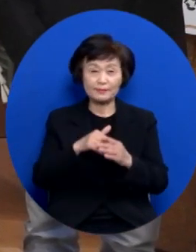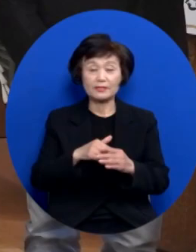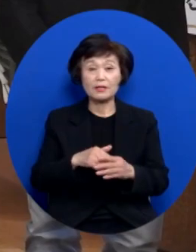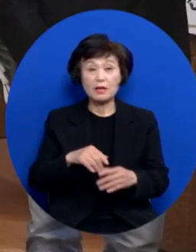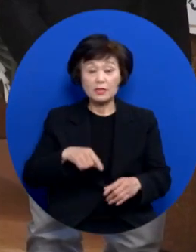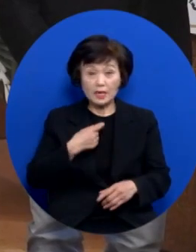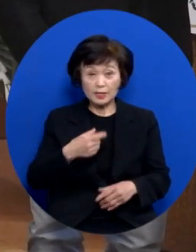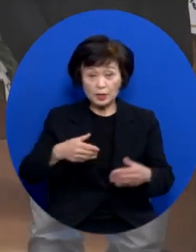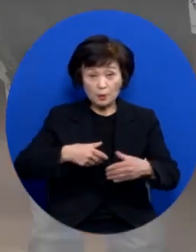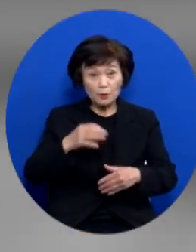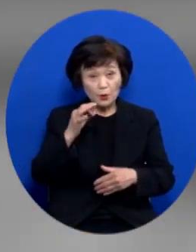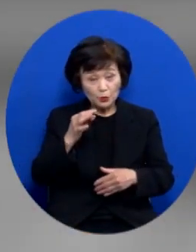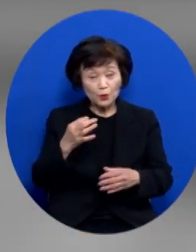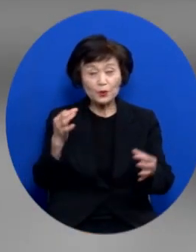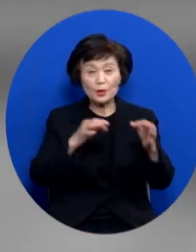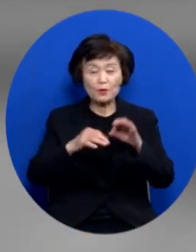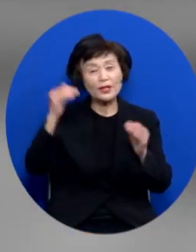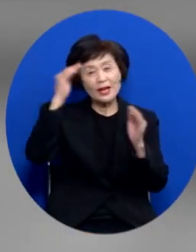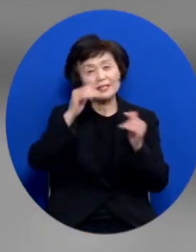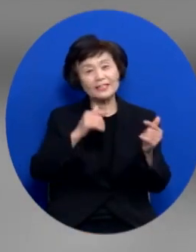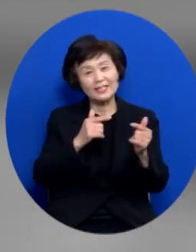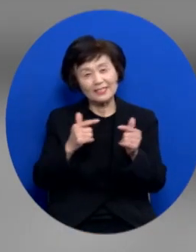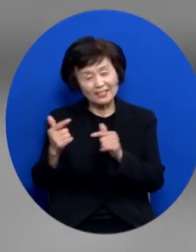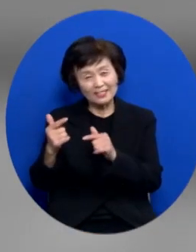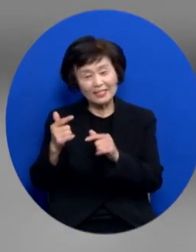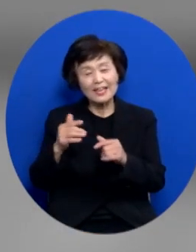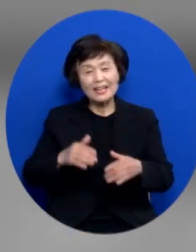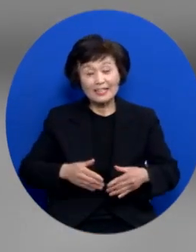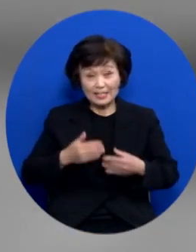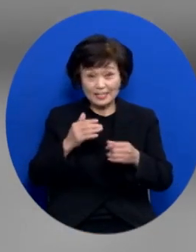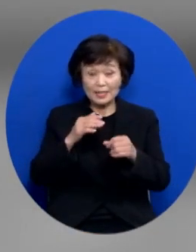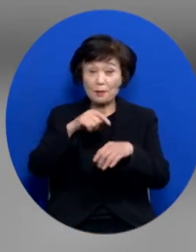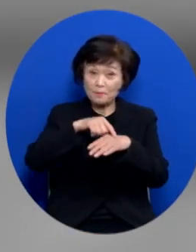크리스천 학생들의 손길이 위기에 처한 튀르키예와